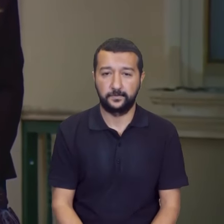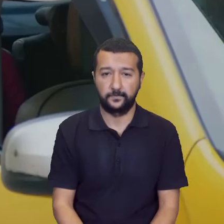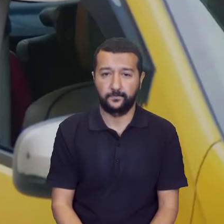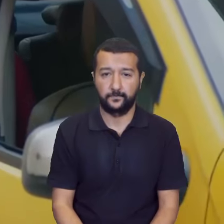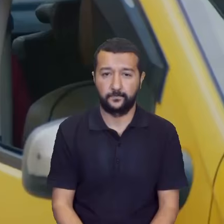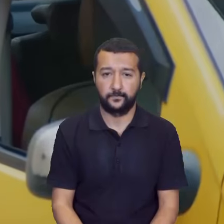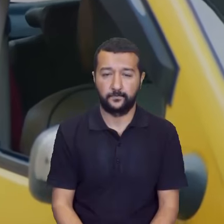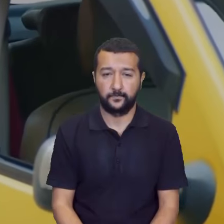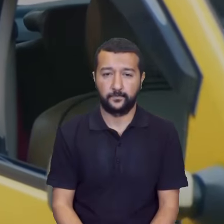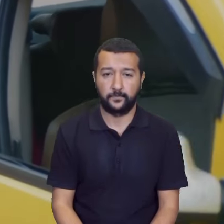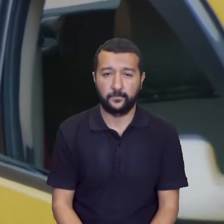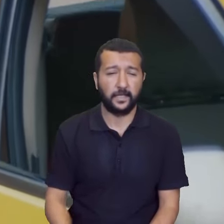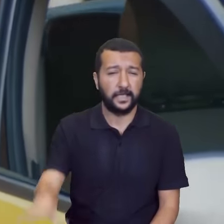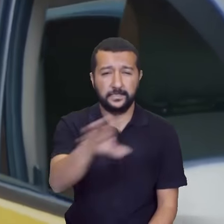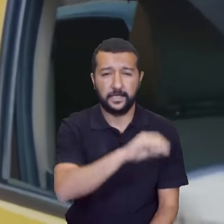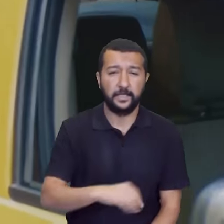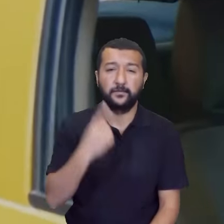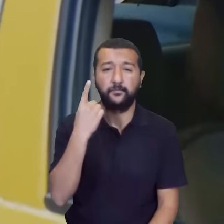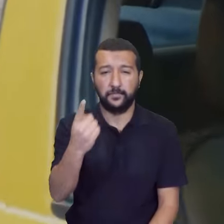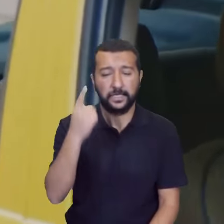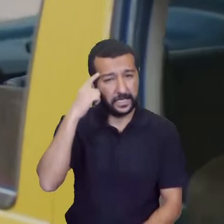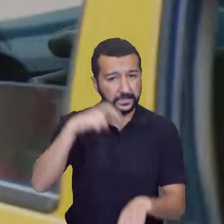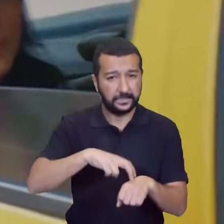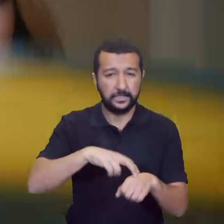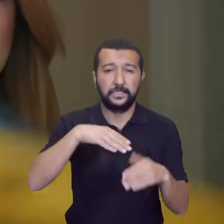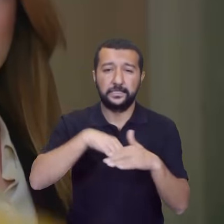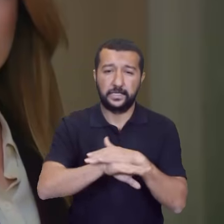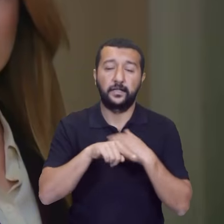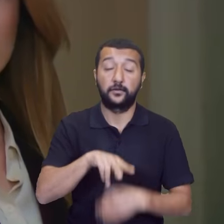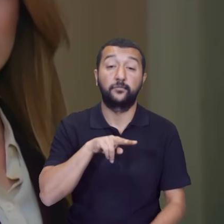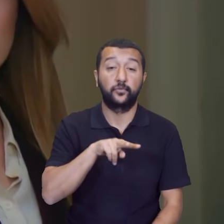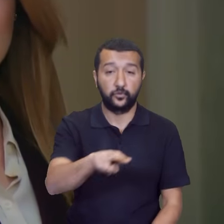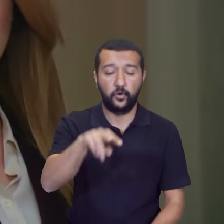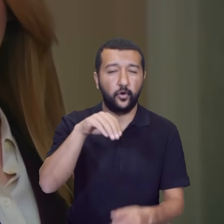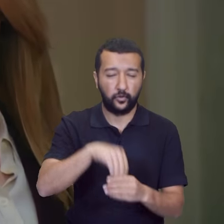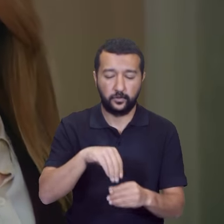arka koltukta. Camı açmış giderken Itır'a imalı bir bakış attı.